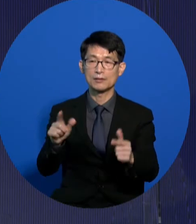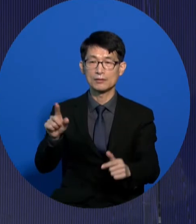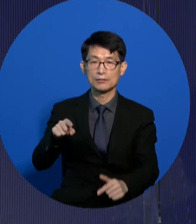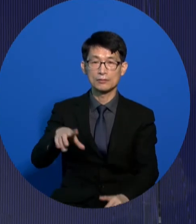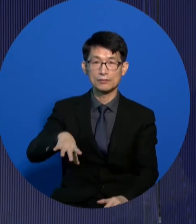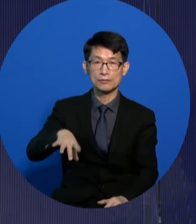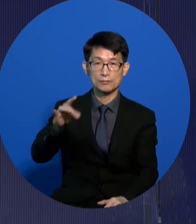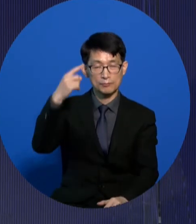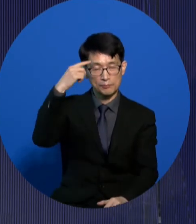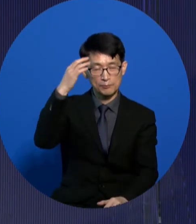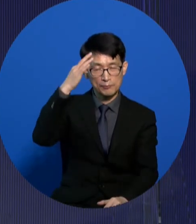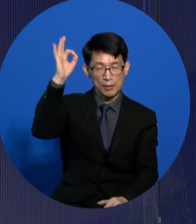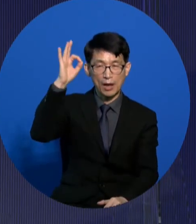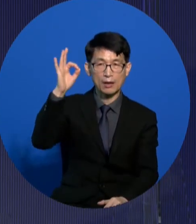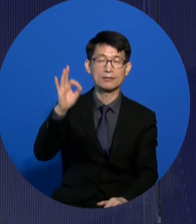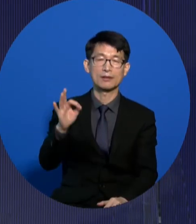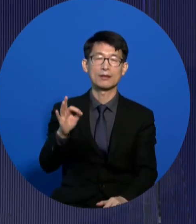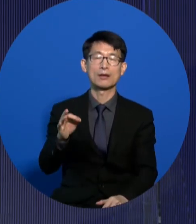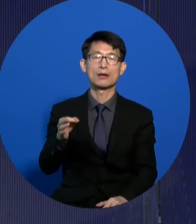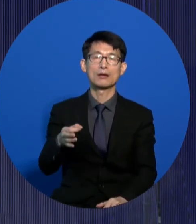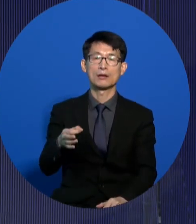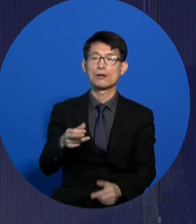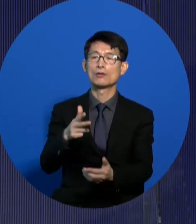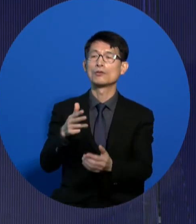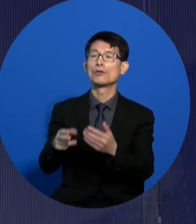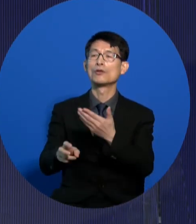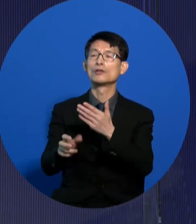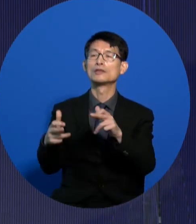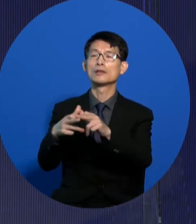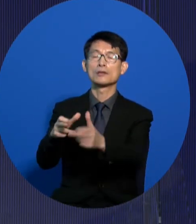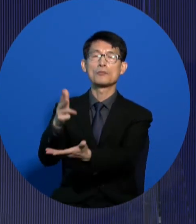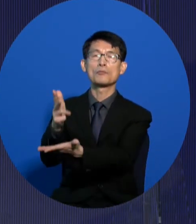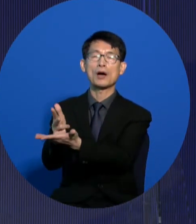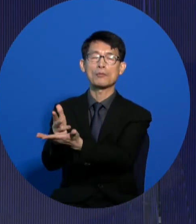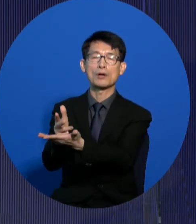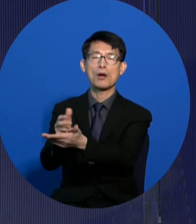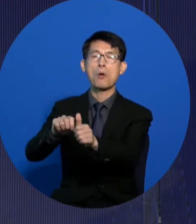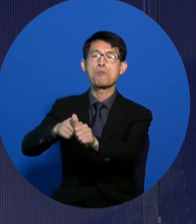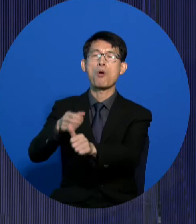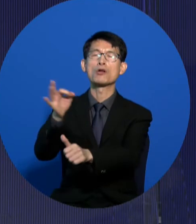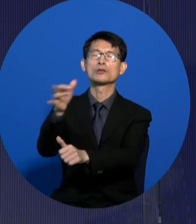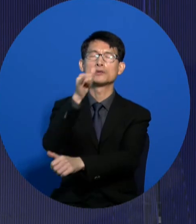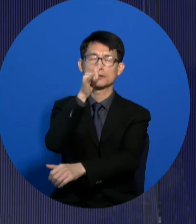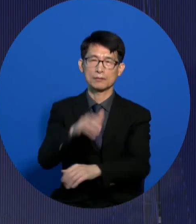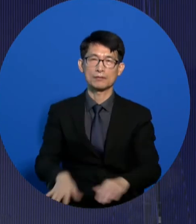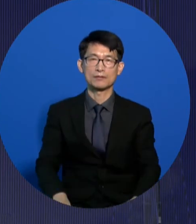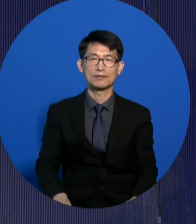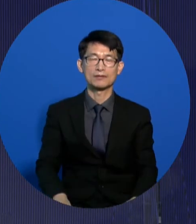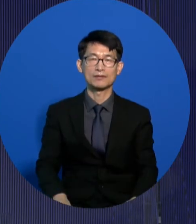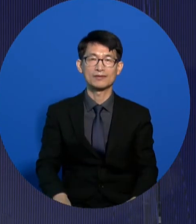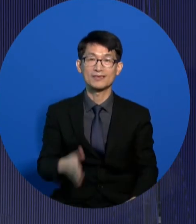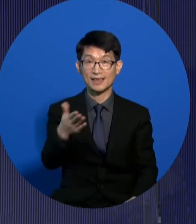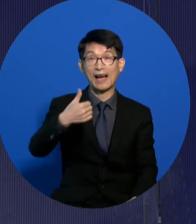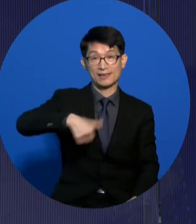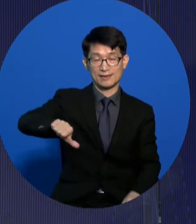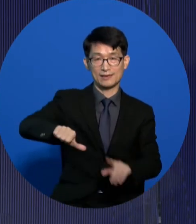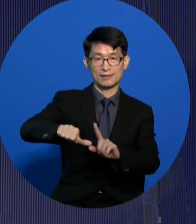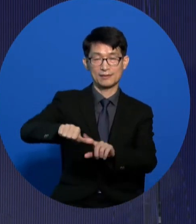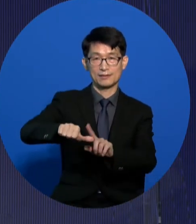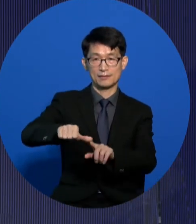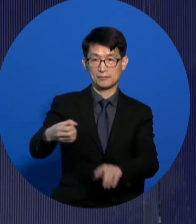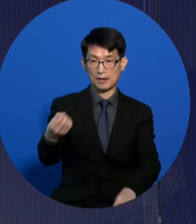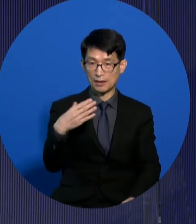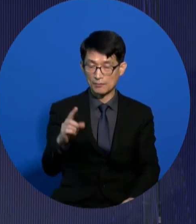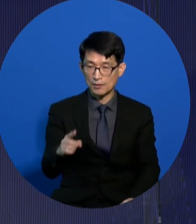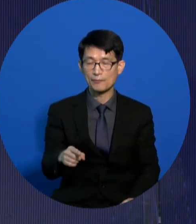중학교로 올라갔는데 저희 아들한테 물어보면은 아빠 이거 장애인 주차 구역이잖아. 여기는